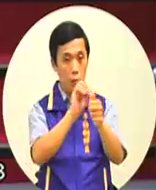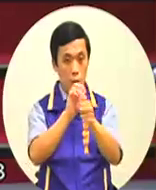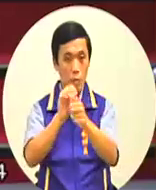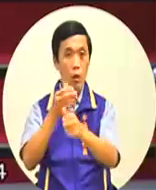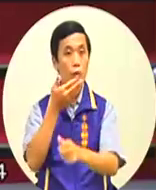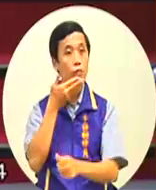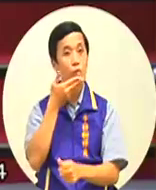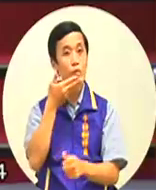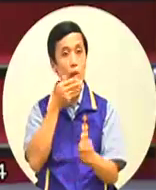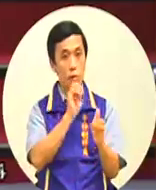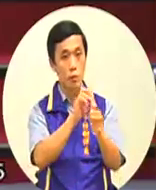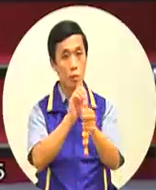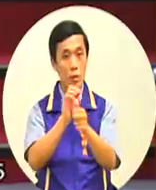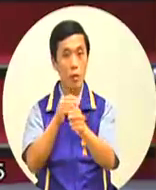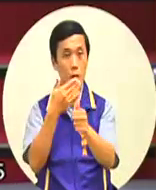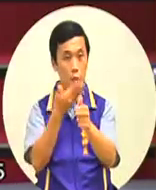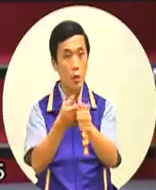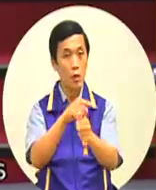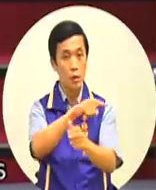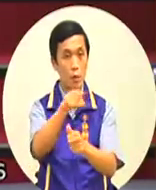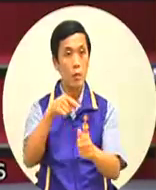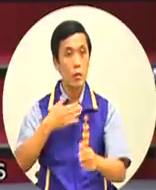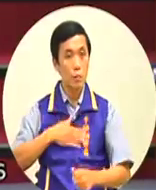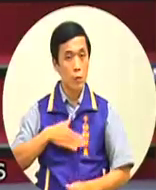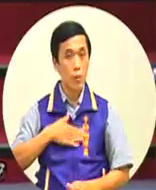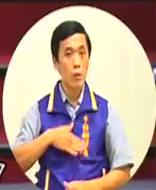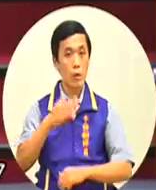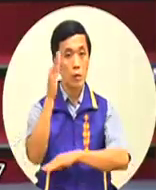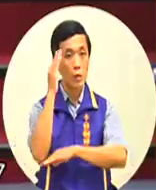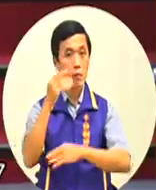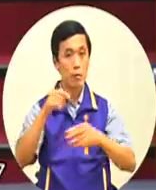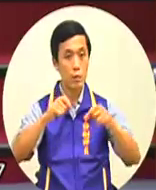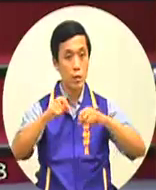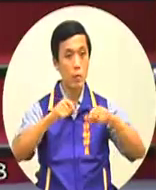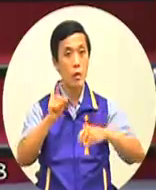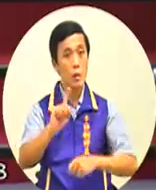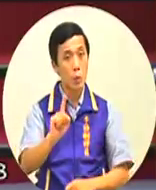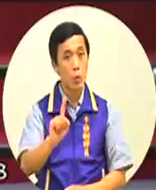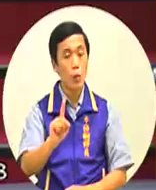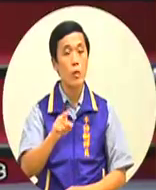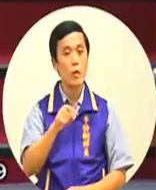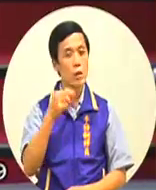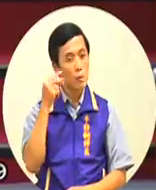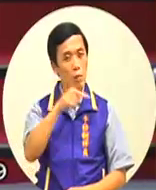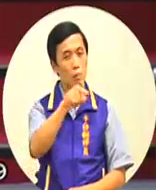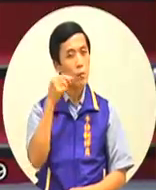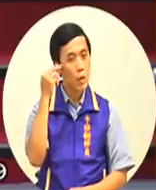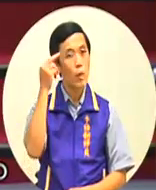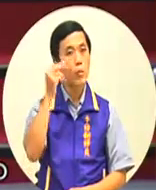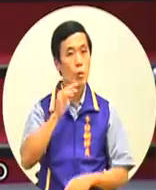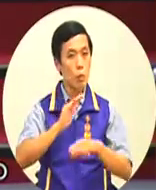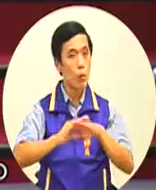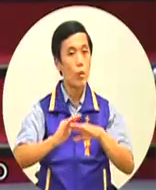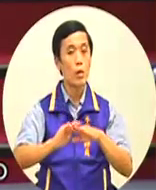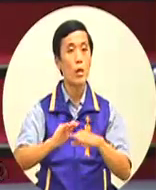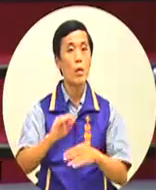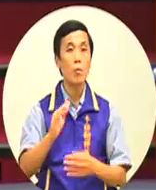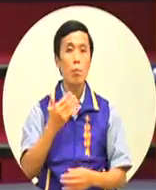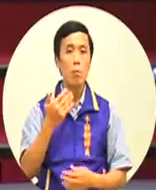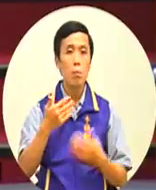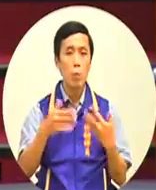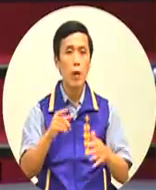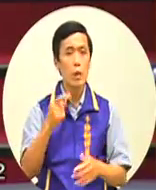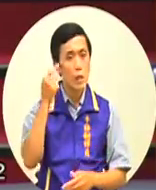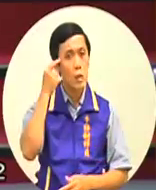该让他们知道这样的一个政策，这样才有感啊，不要说哎呀政府在